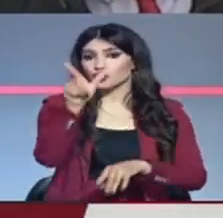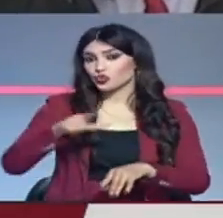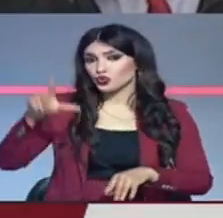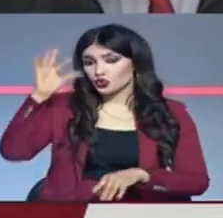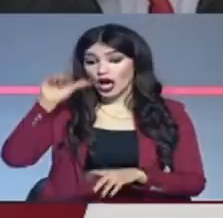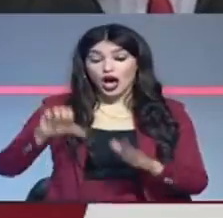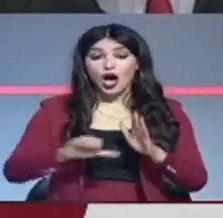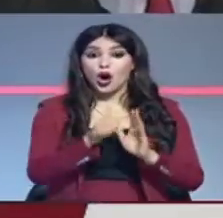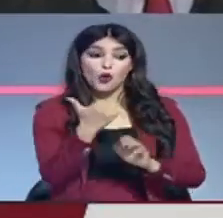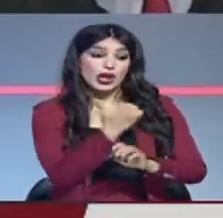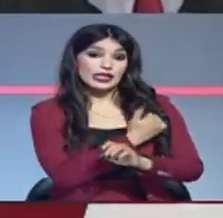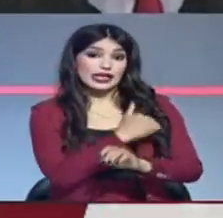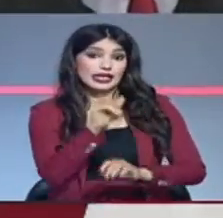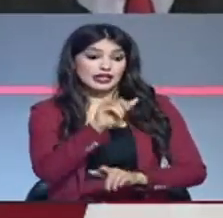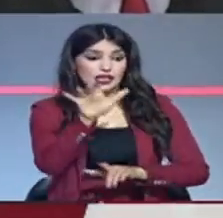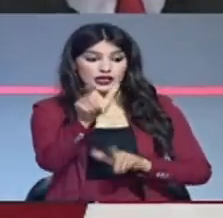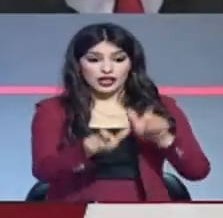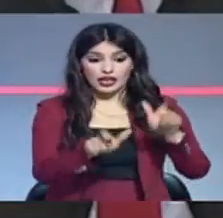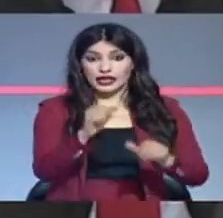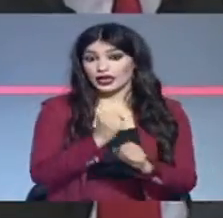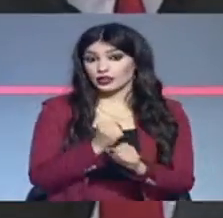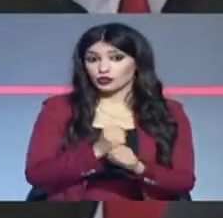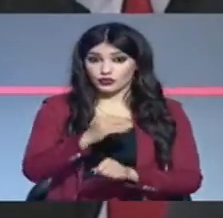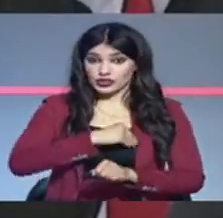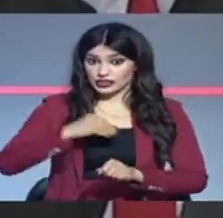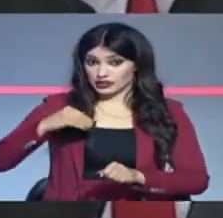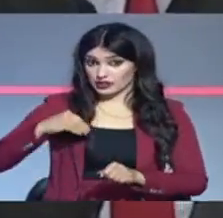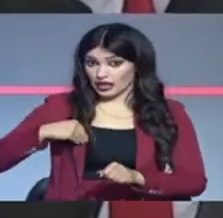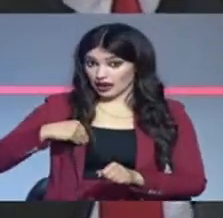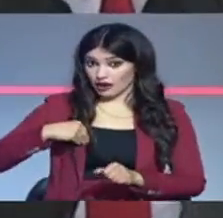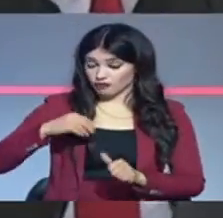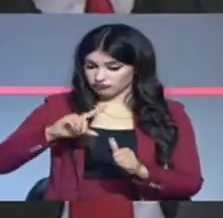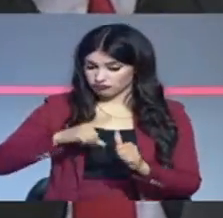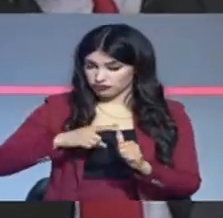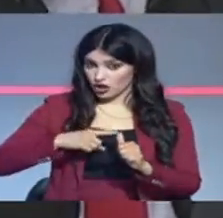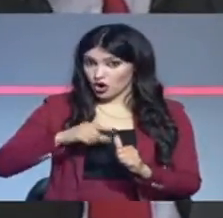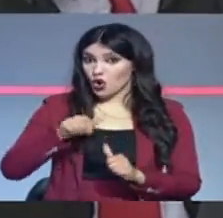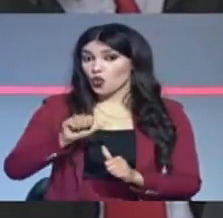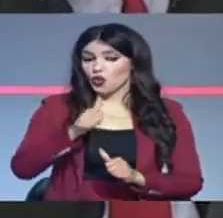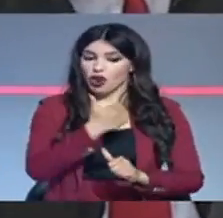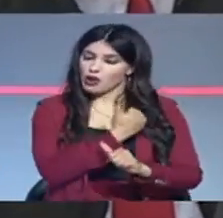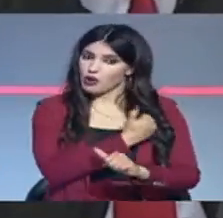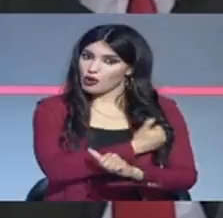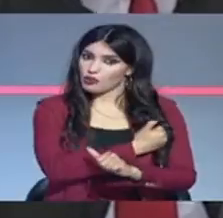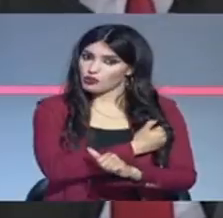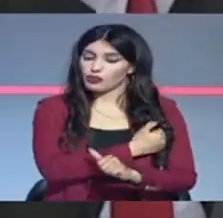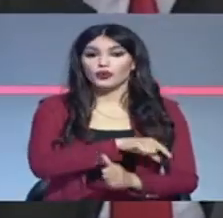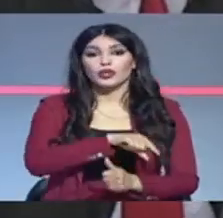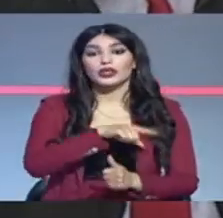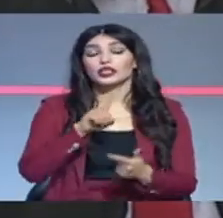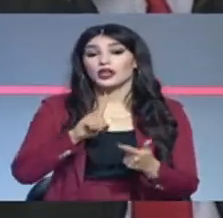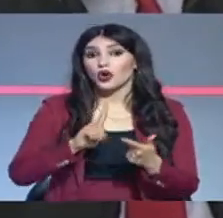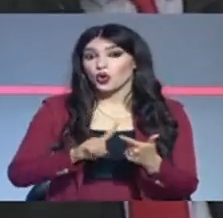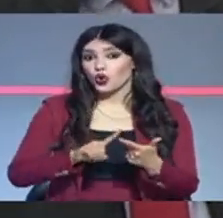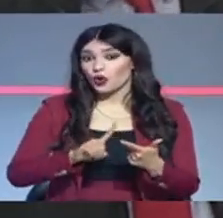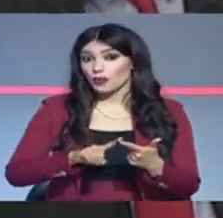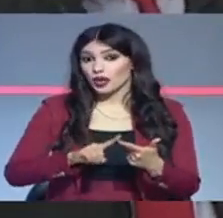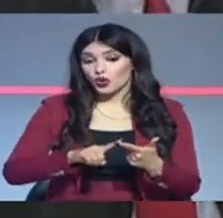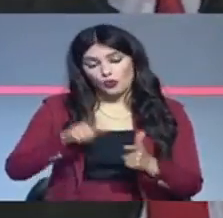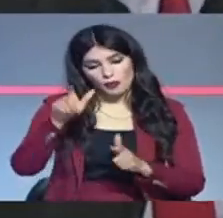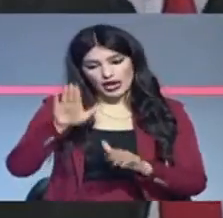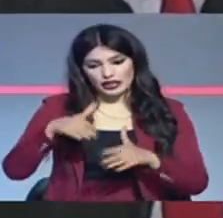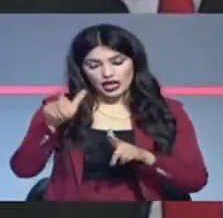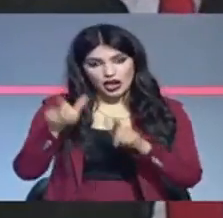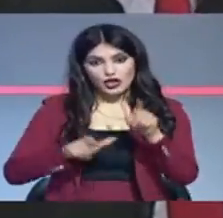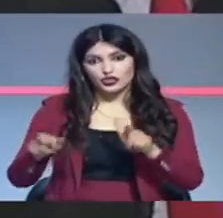المستفيدين لنا ليه الاولى الاولويه الاولى هي اطارات الساحه العامله في الخط الاول المجابهه والاشخاص